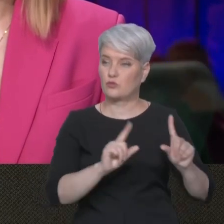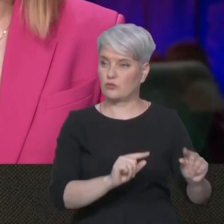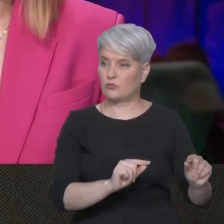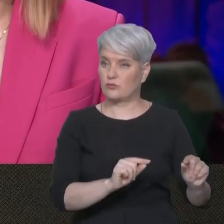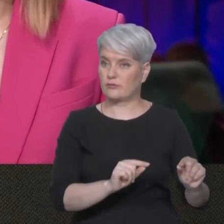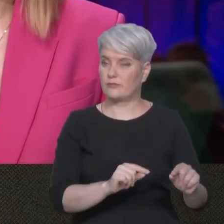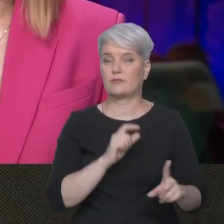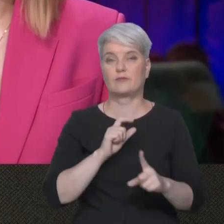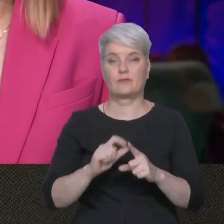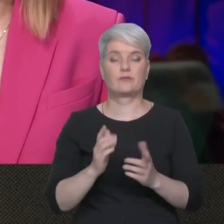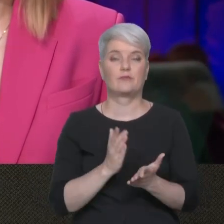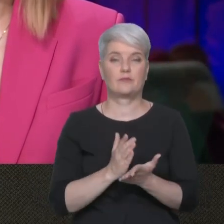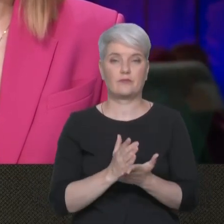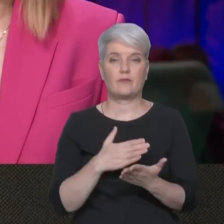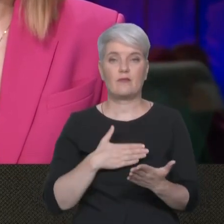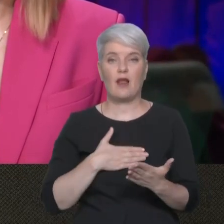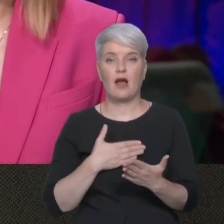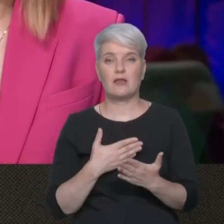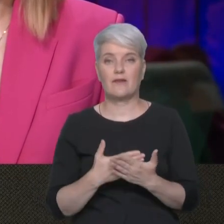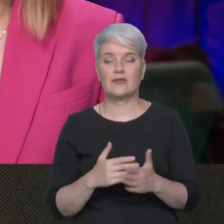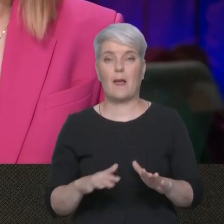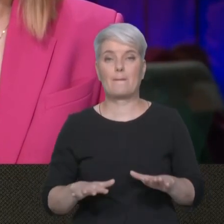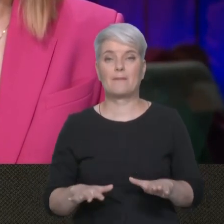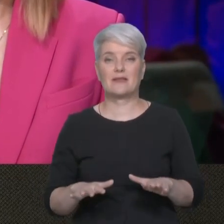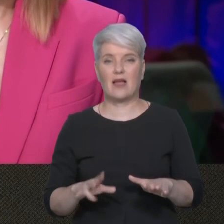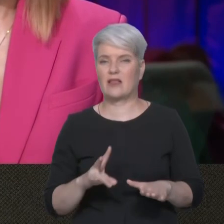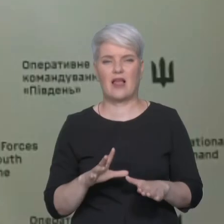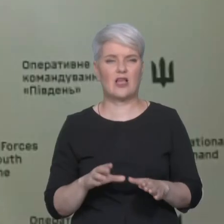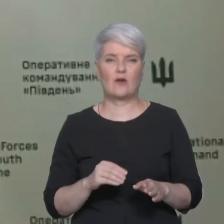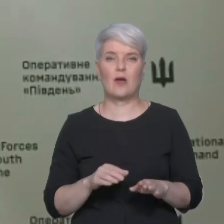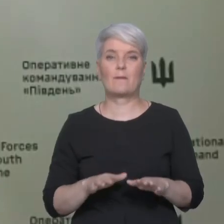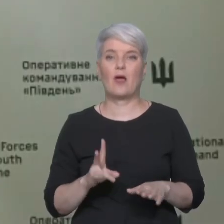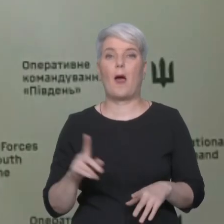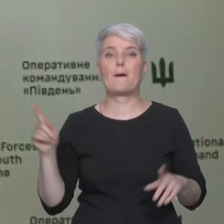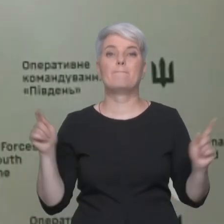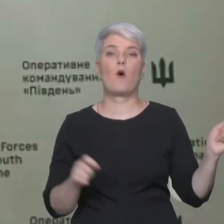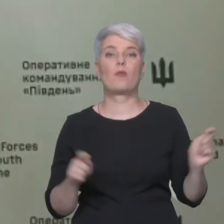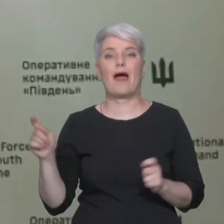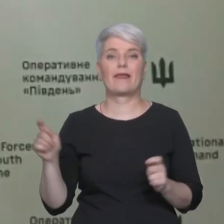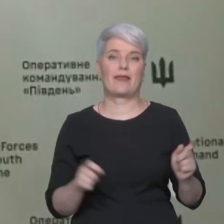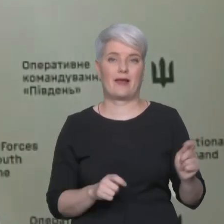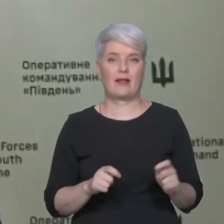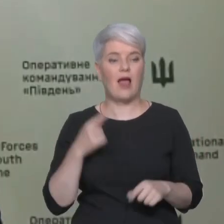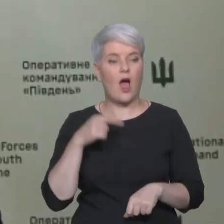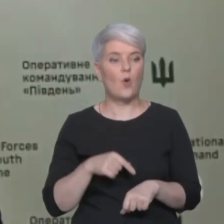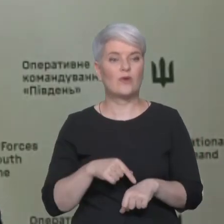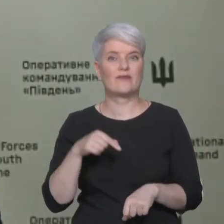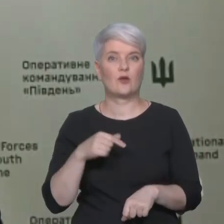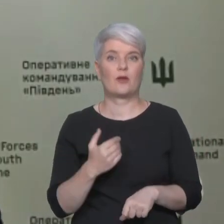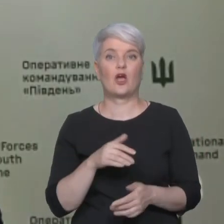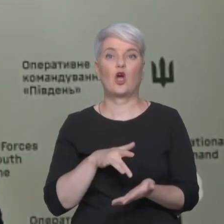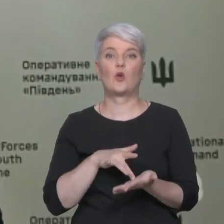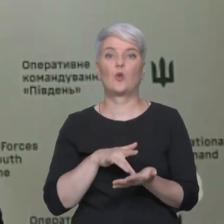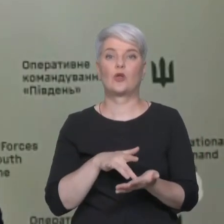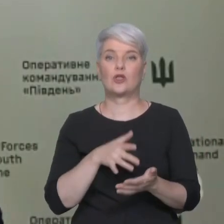Є активність місцевих мешканців, не зовсім місцевих, а тих, хто понаїхали і усвідомили, що їх